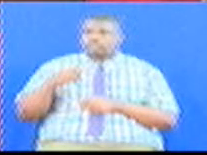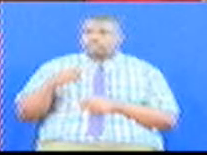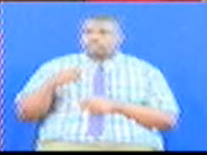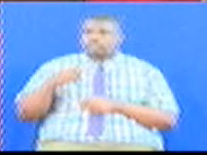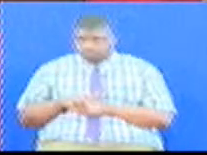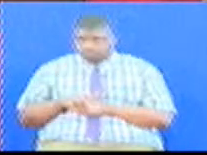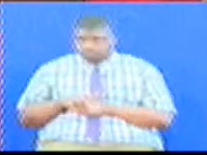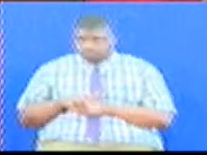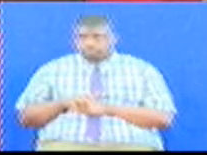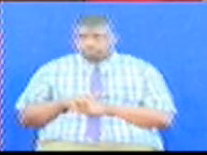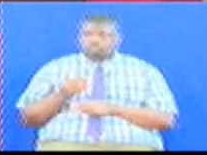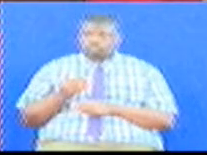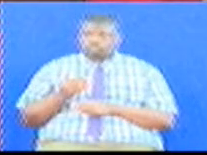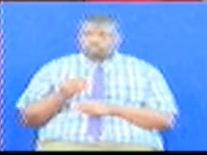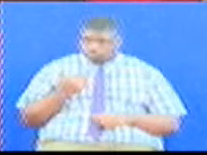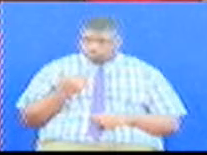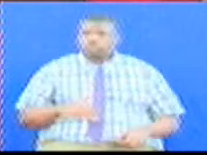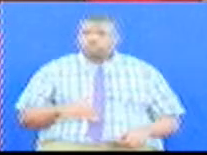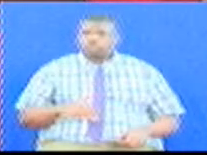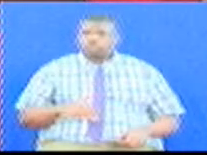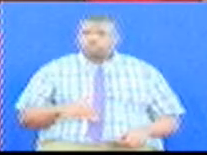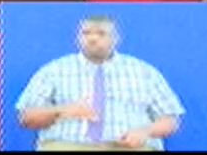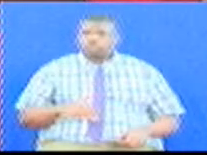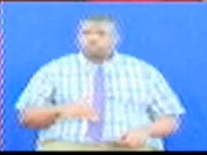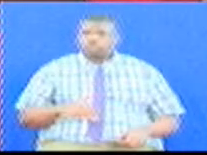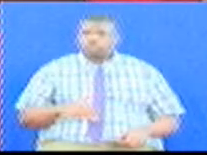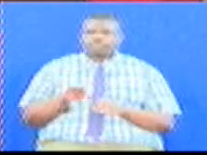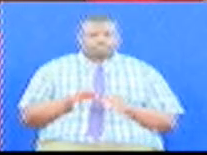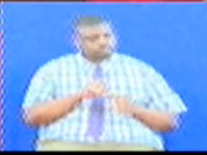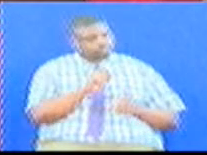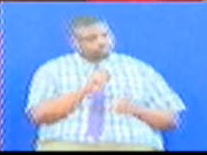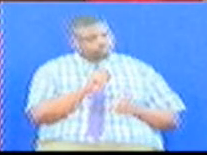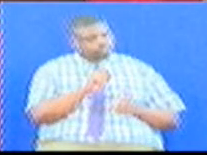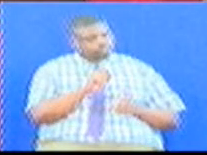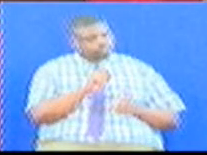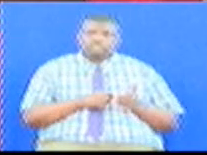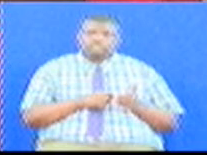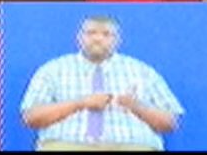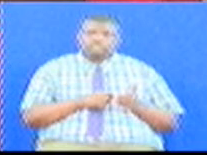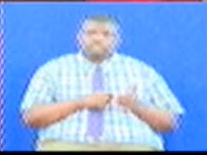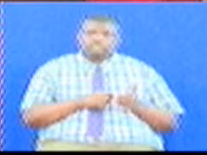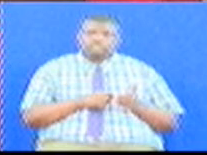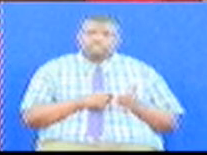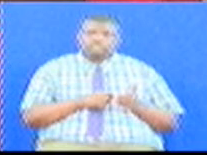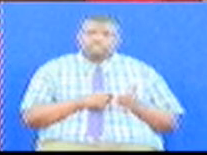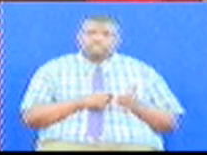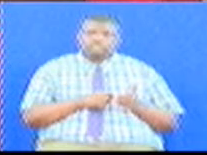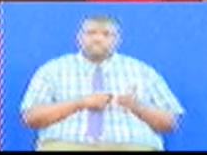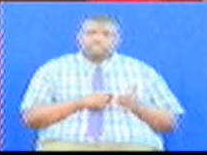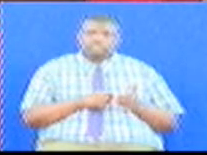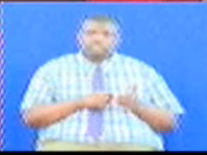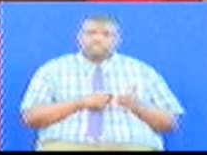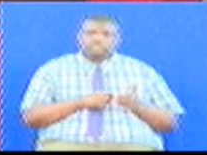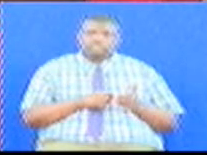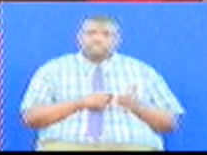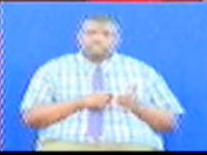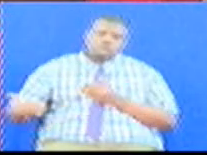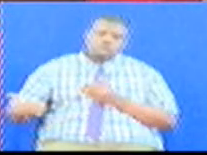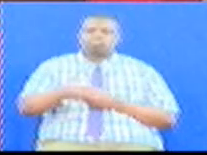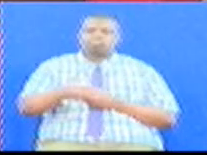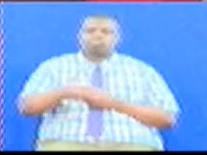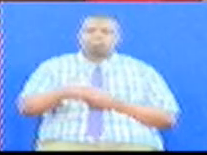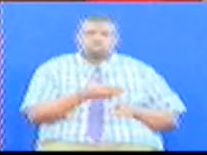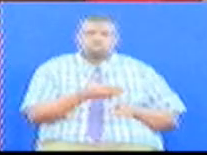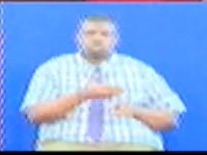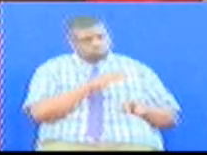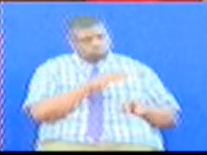kwa mfano tunapokwenda saizi kwa mfano kuna uchaguzi, ofisi ya Attorney General huwa wanakusanya sheria, kwa mfano moja ya sheria ambazo zinahusu labda